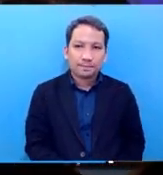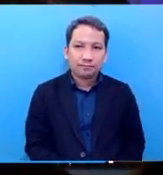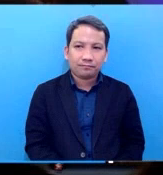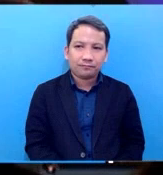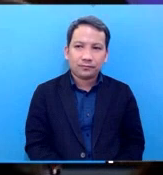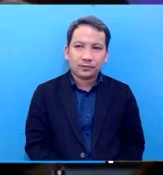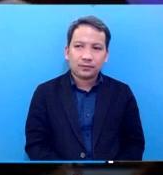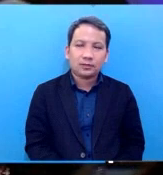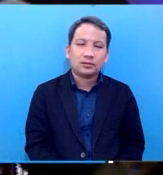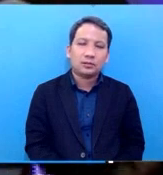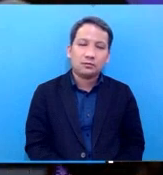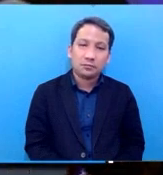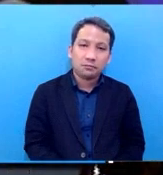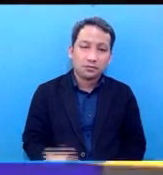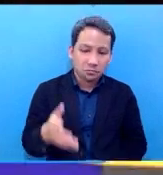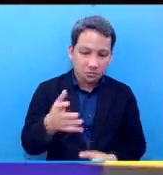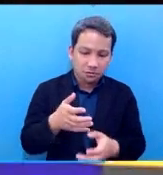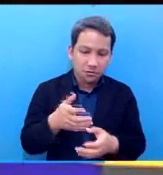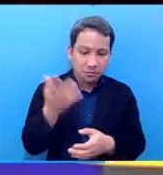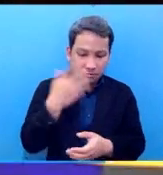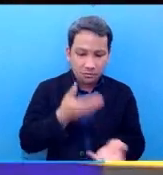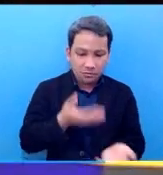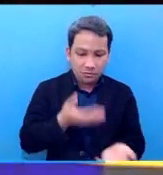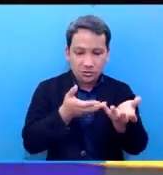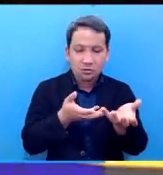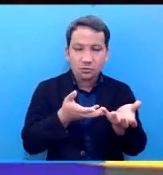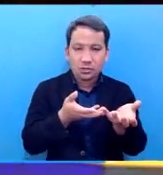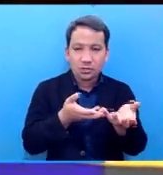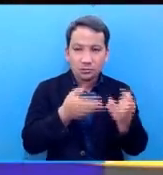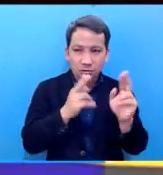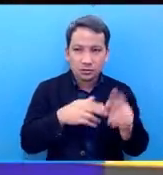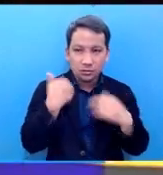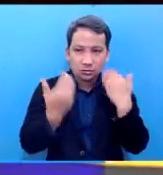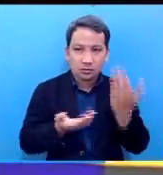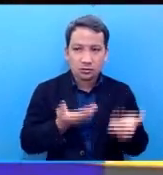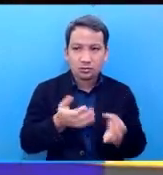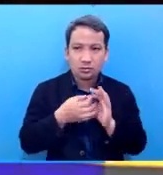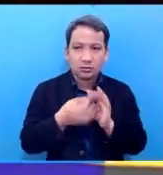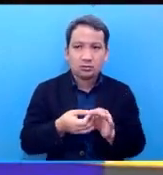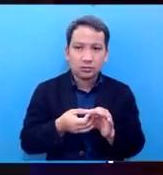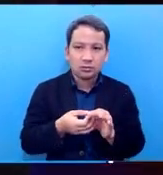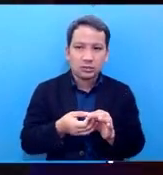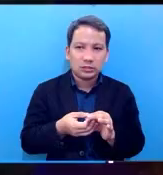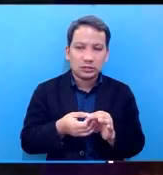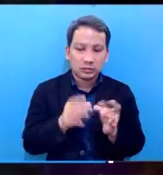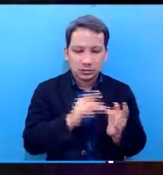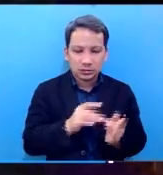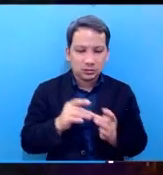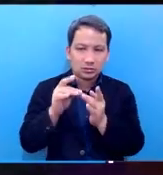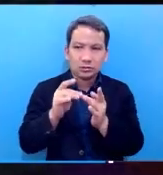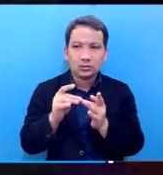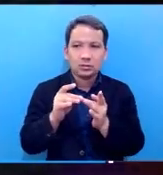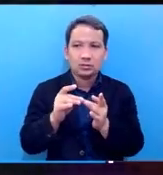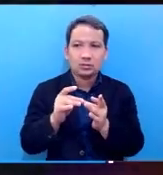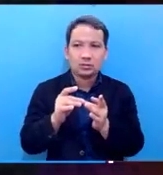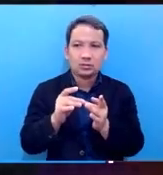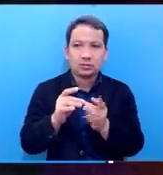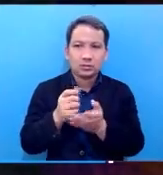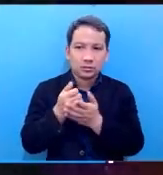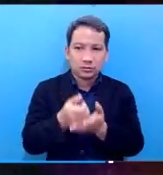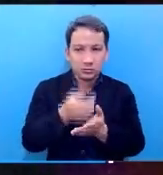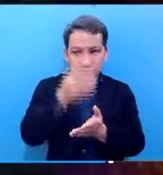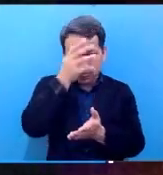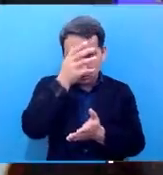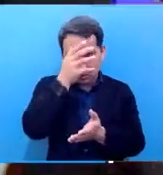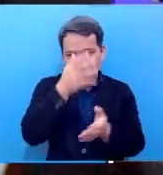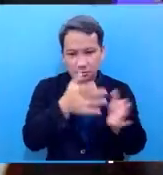Para naman bigyang pugay ang mga bayani nating sundalong pumanaw para sa ating bayan, isang espesyal na pagtatanghal ang hinatid ng mag-amang viral